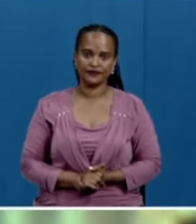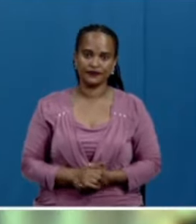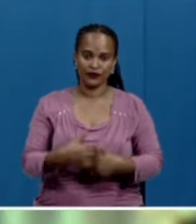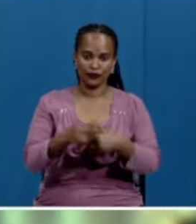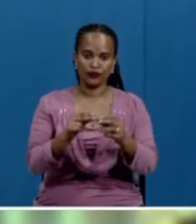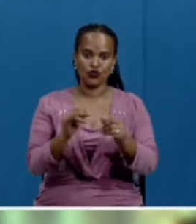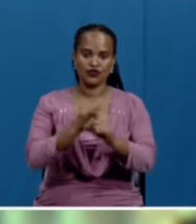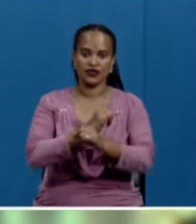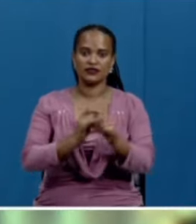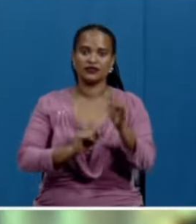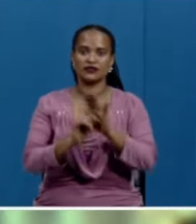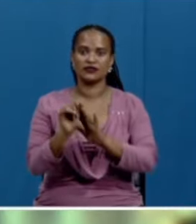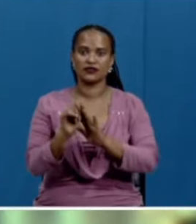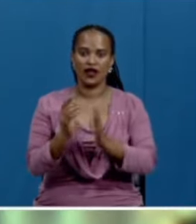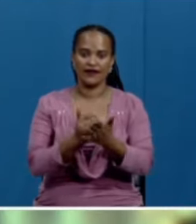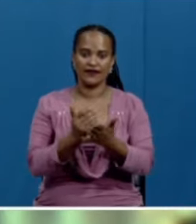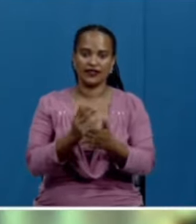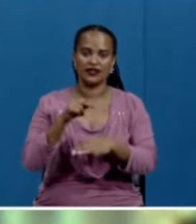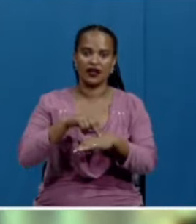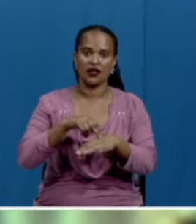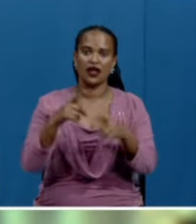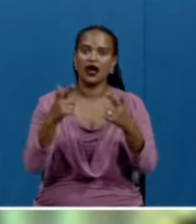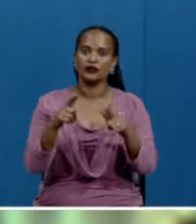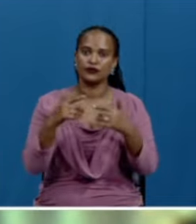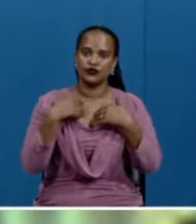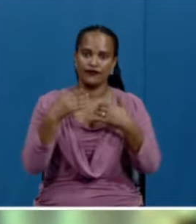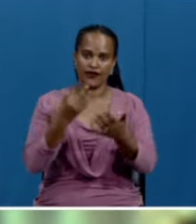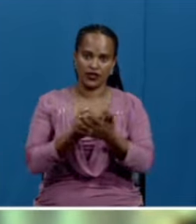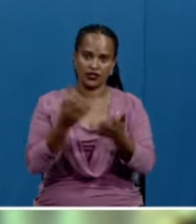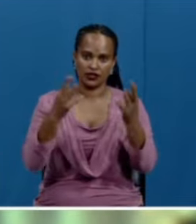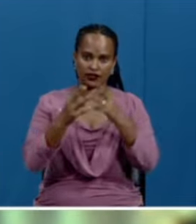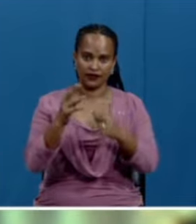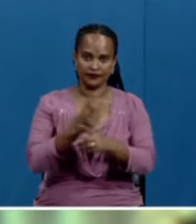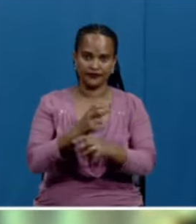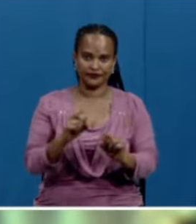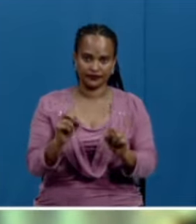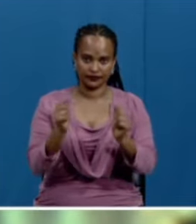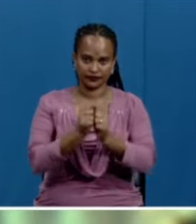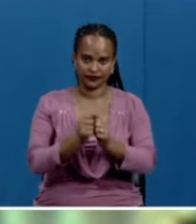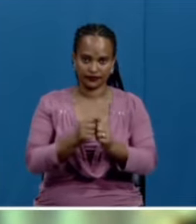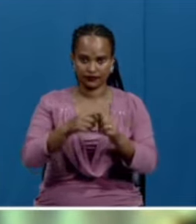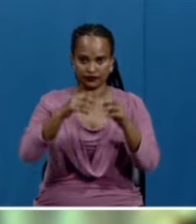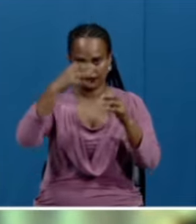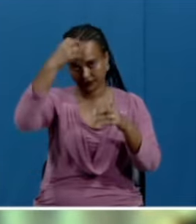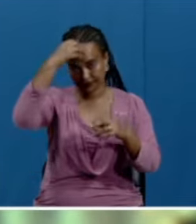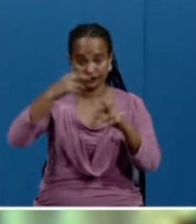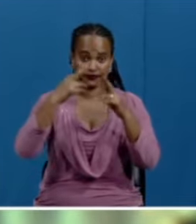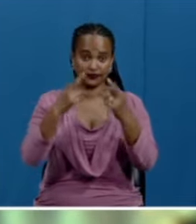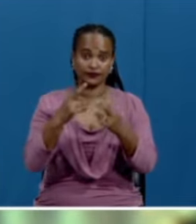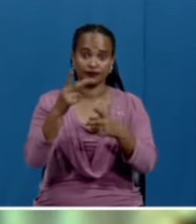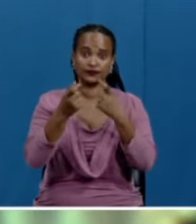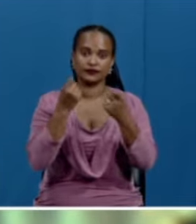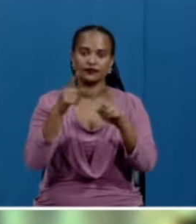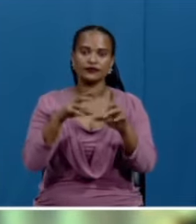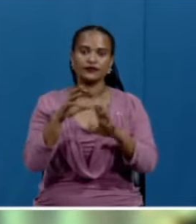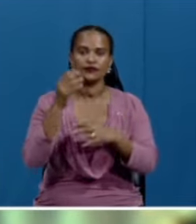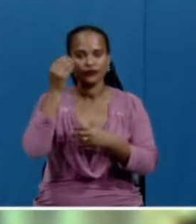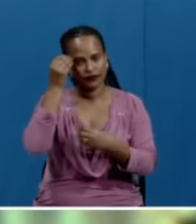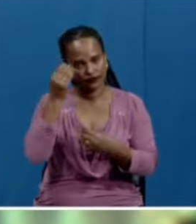ቢሮ ኢንዳስትሪ ትግራይ ኣፍሬቲ ትካላት ኣጋጢሞን ዘሎ ፋይናንሳዊ ፀገም ምፍታሕ ምስ መንግስት ፌደራል መርድዳ ይገብረሉ ከም ዘሎ